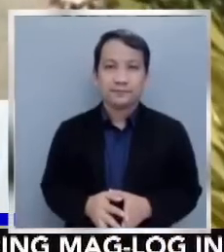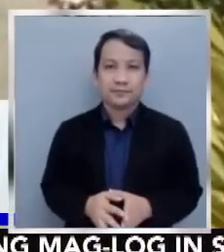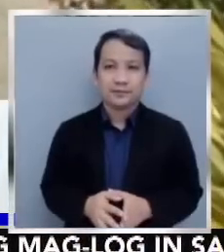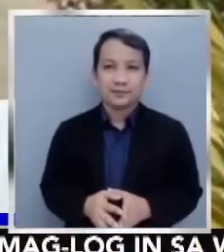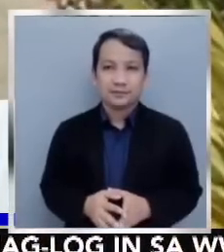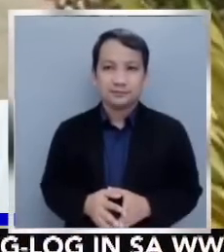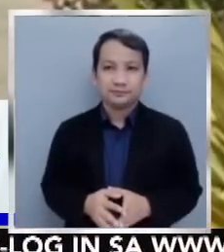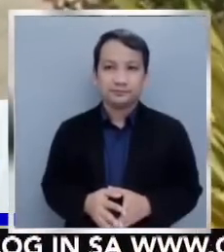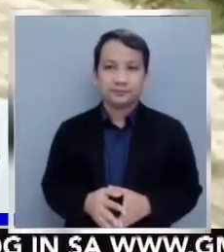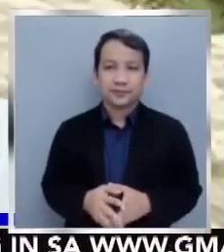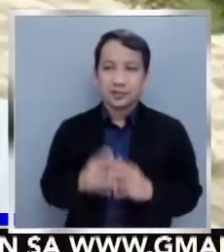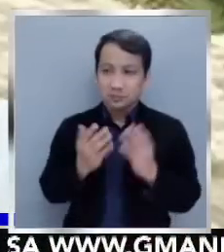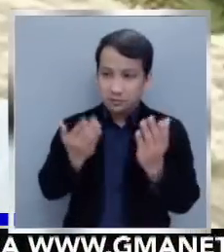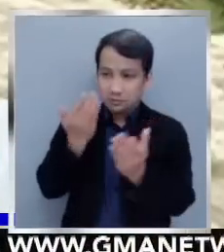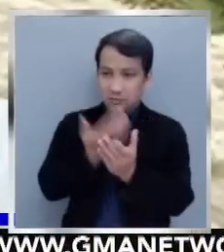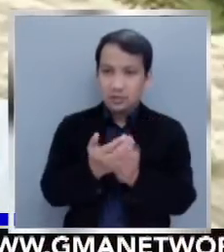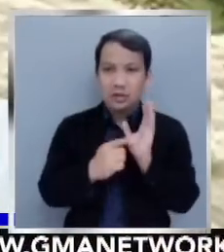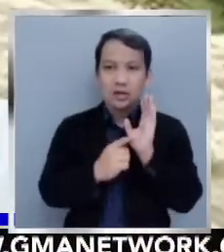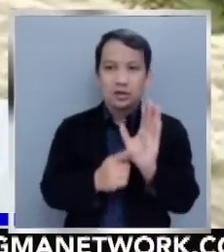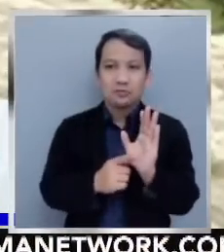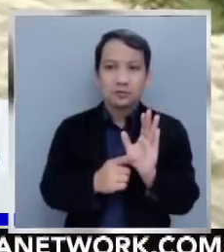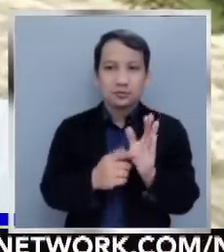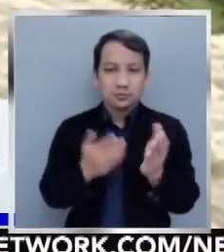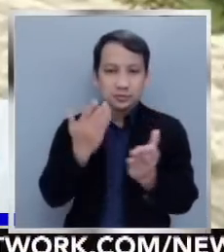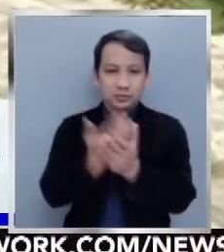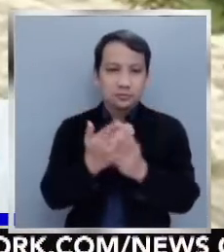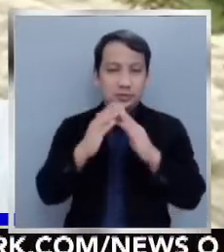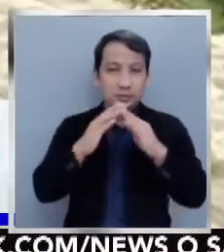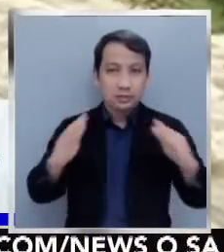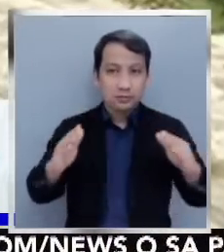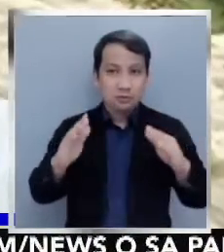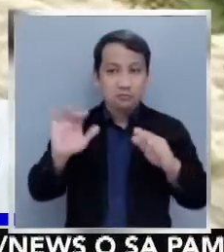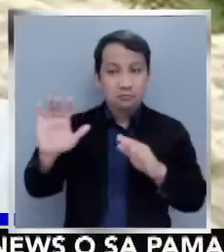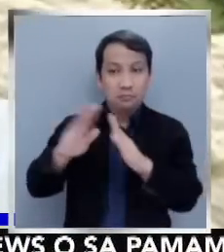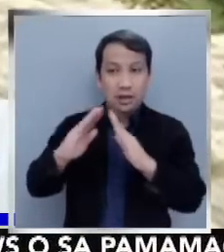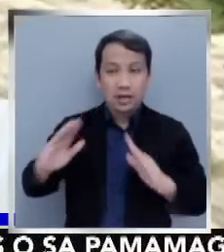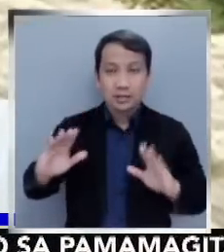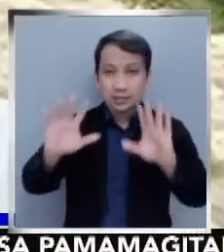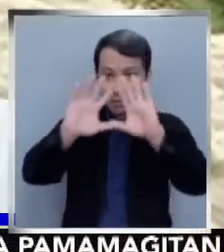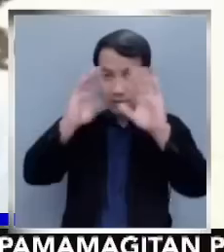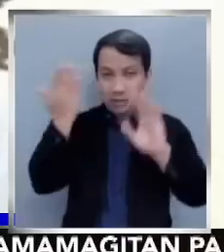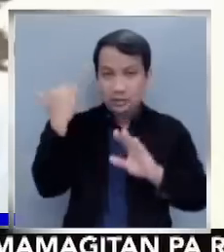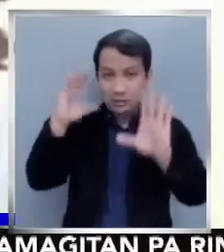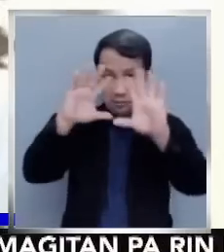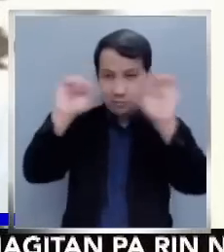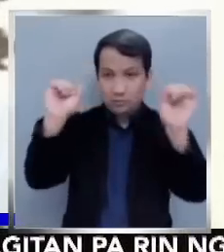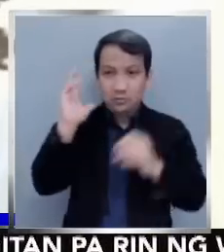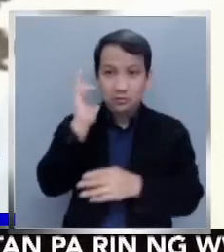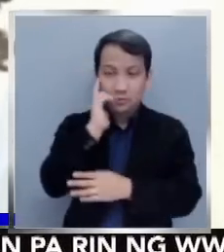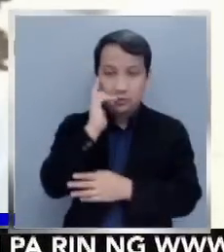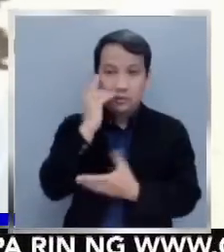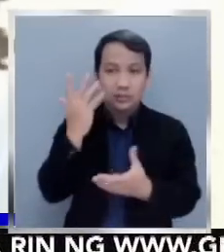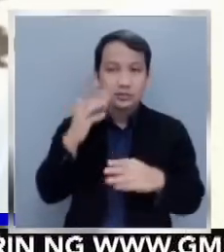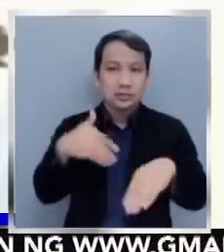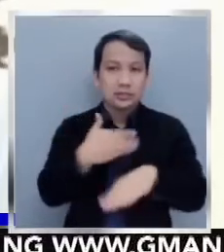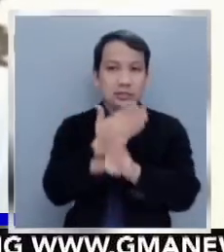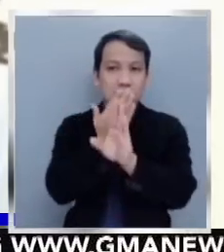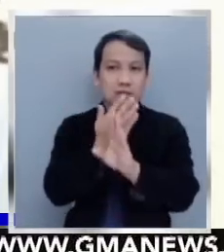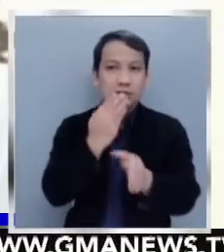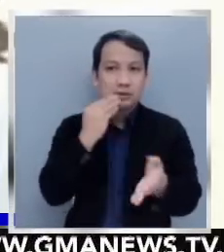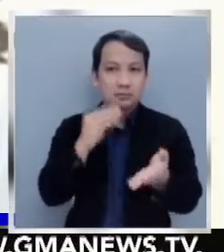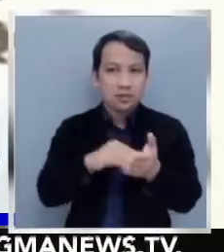Papasok sa subdivision kung saan nakatira si former President Rodrigo Duterte sa Davao City, may nakalagay na mensahe